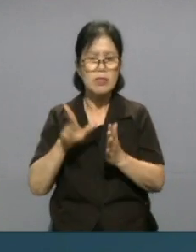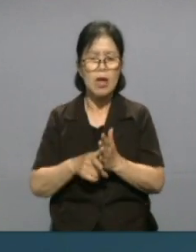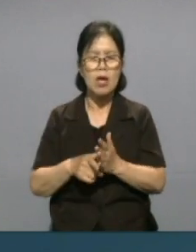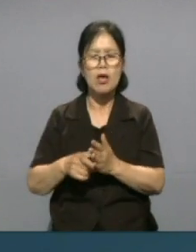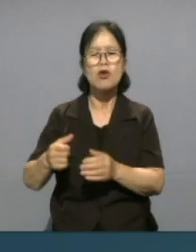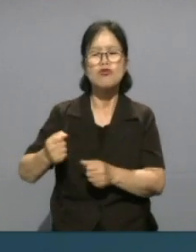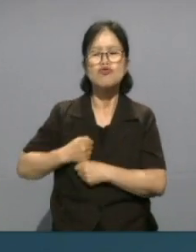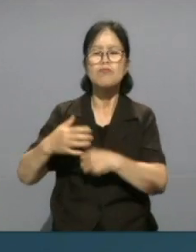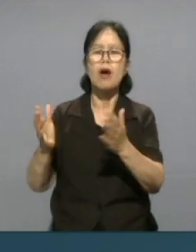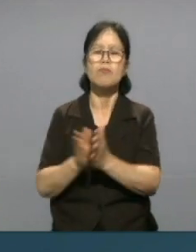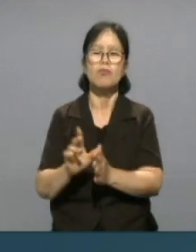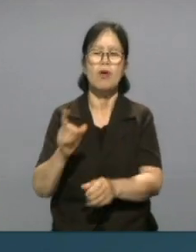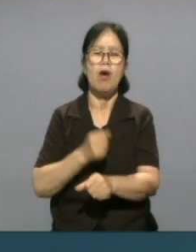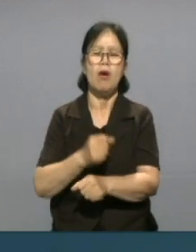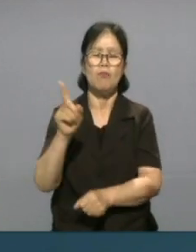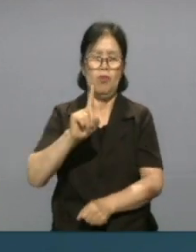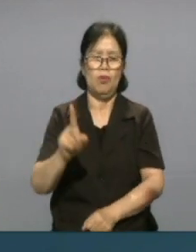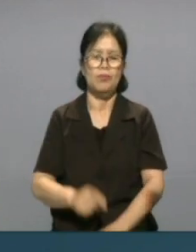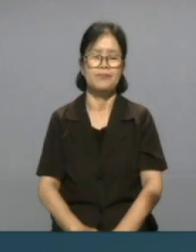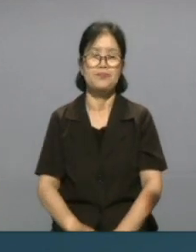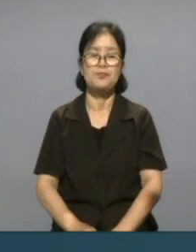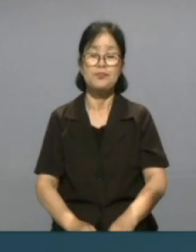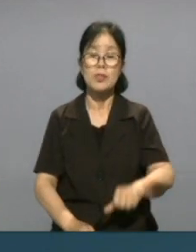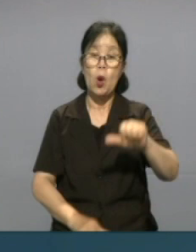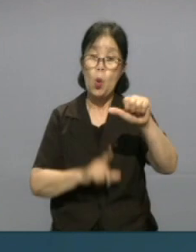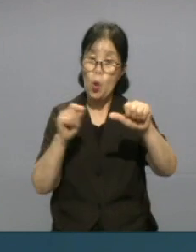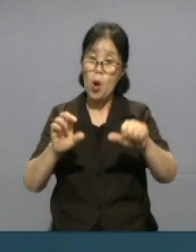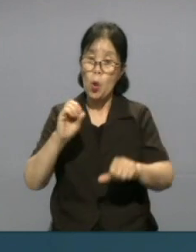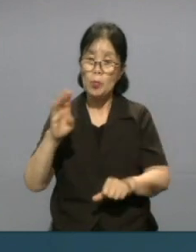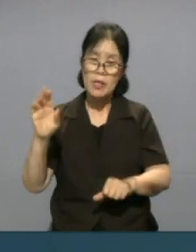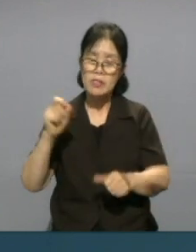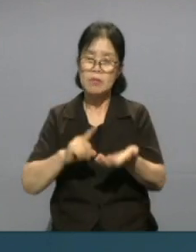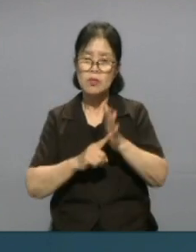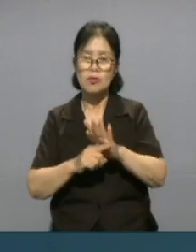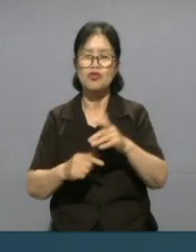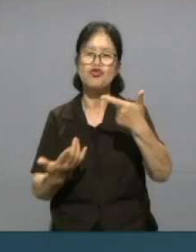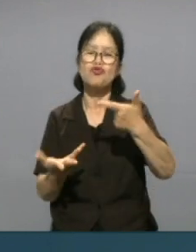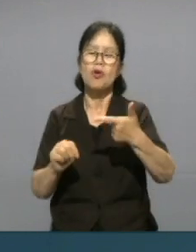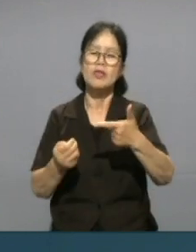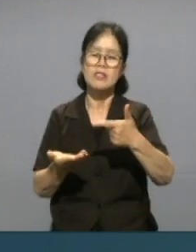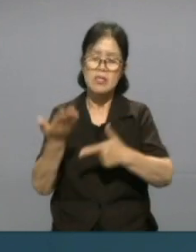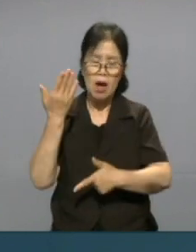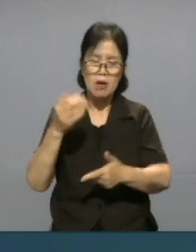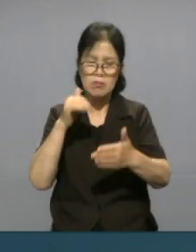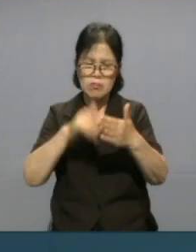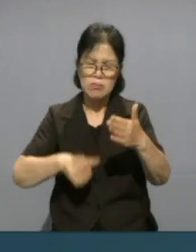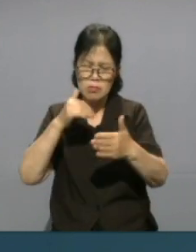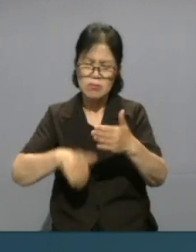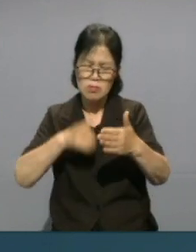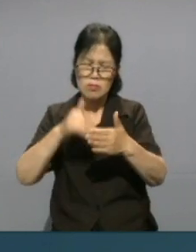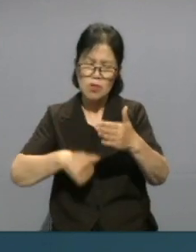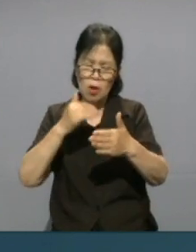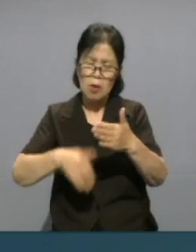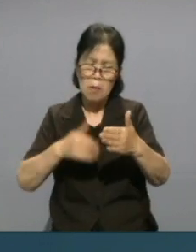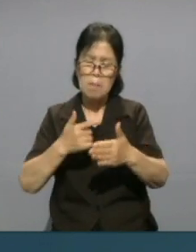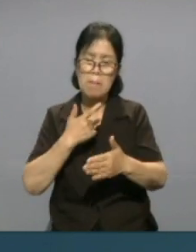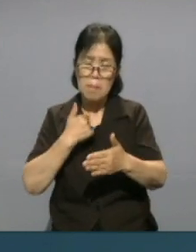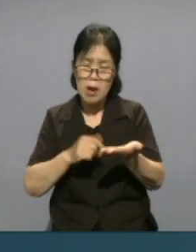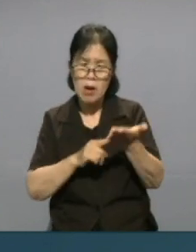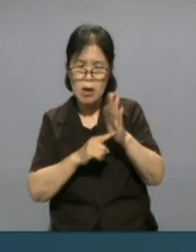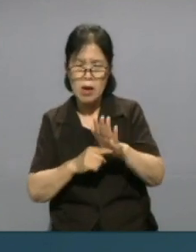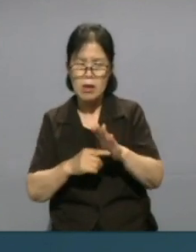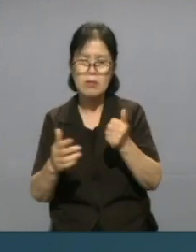무엇을 했습니까? 지난 5월 OBS 단독 보도를 통해 6억 이상을 들여 육공병여단 내부 공사를 벌이는 것으로